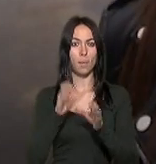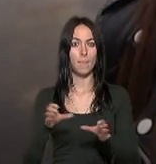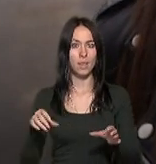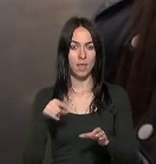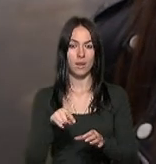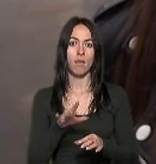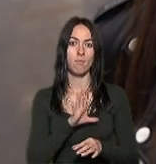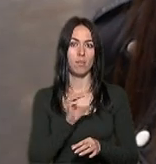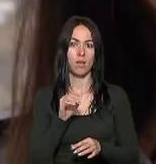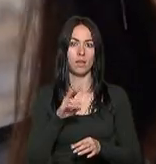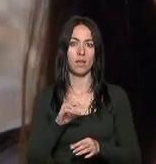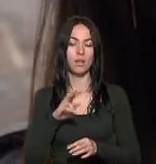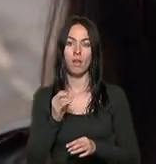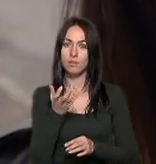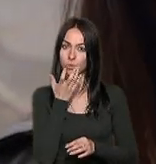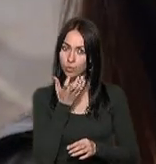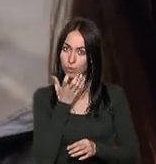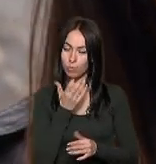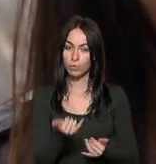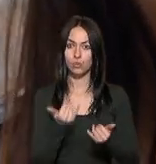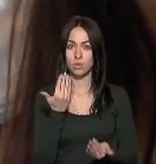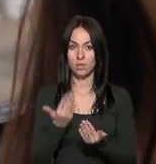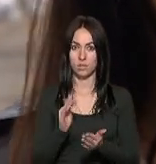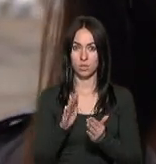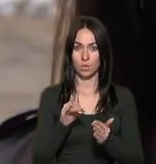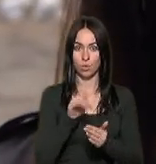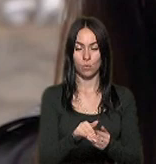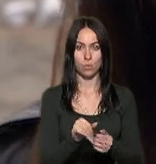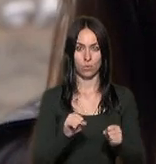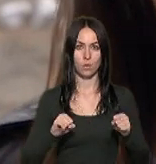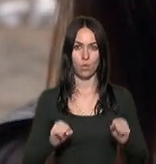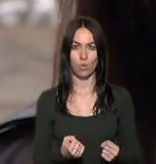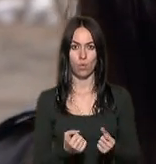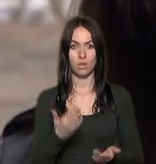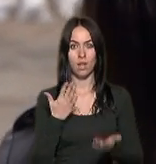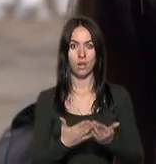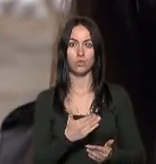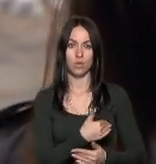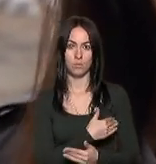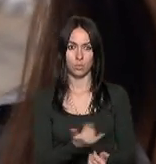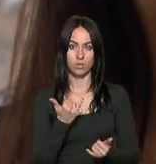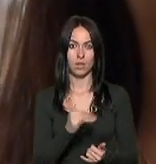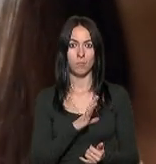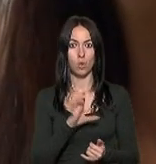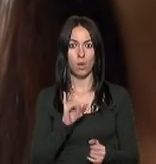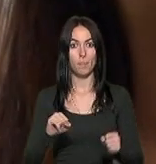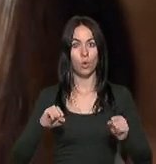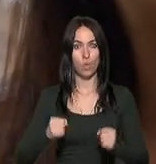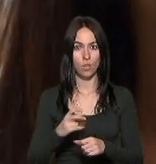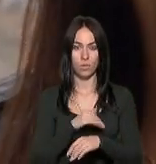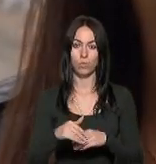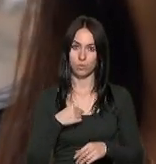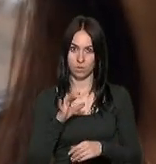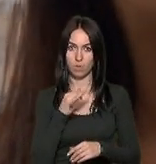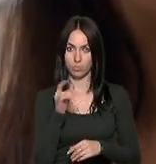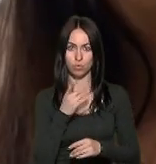батареї, вони були ледве-ледве теплі. Зараз, якщо доторкнутися, вони холодні. Якщо б температура зараз була прохолоднішою на вулиці, то я б сказала,